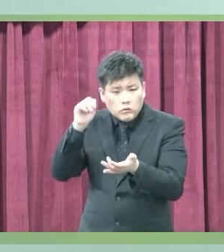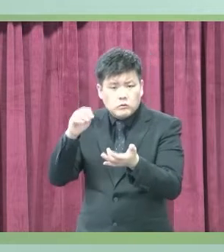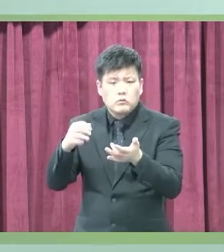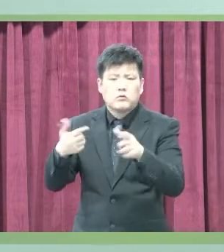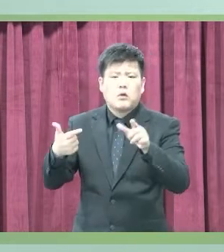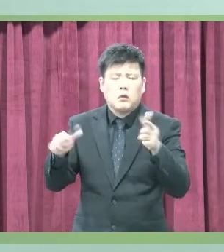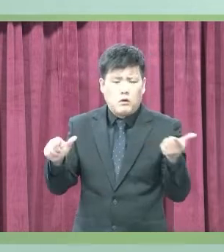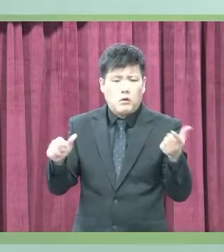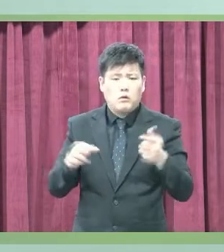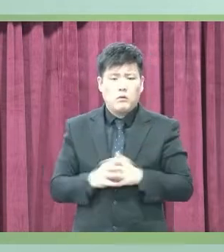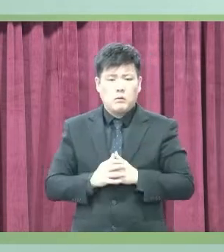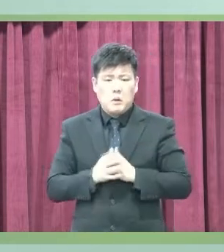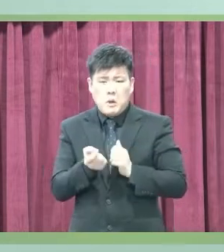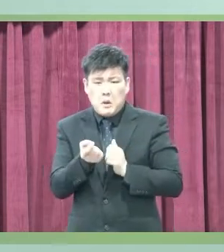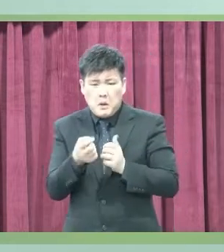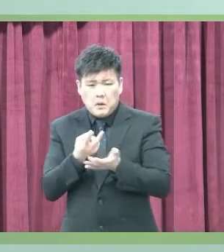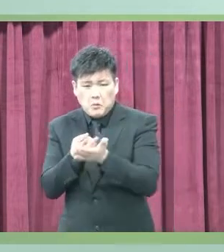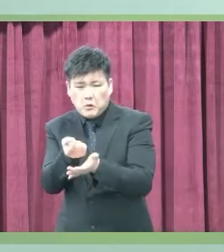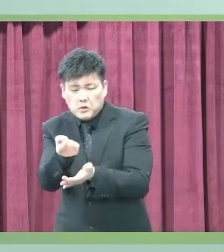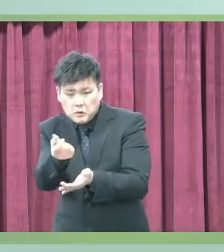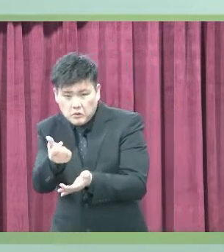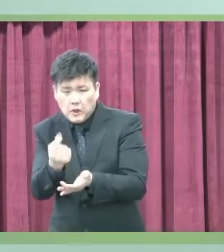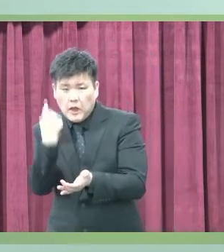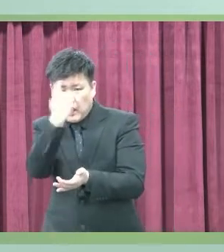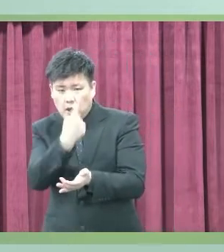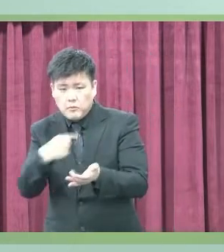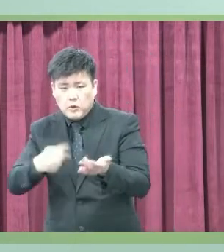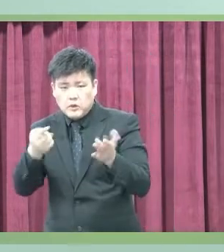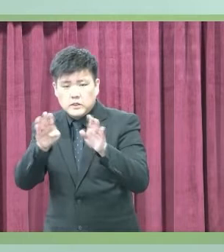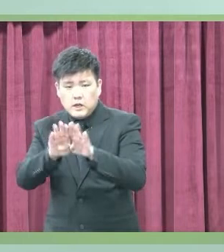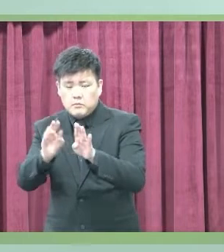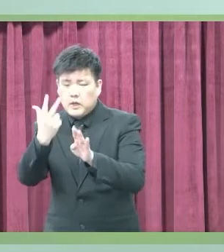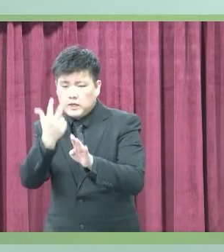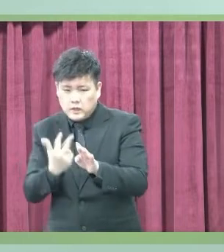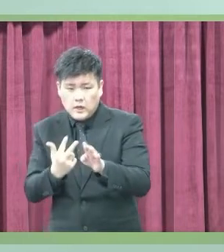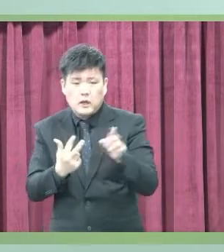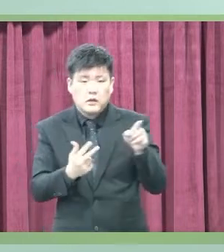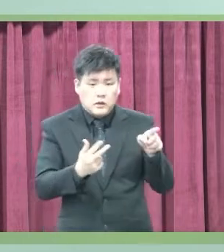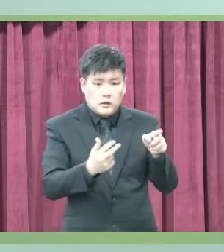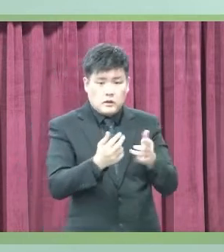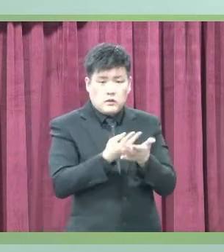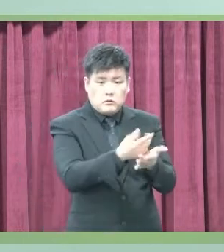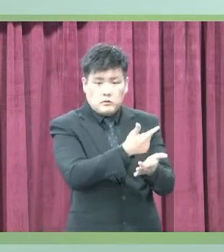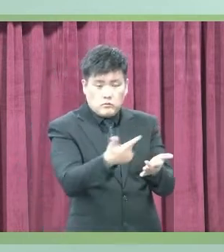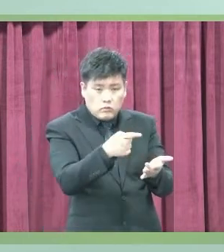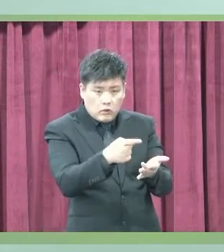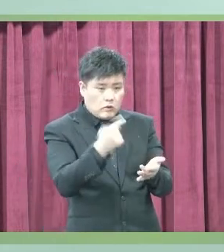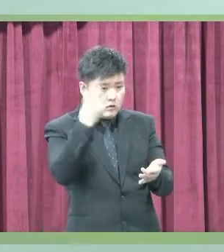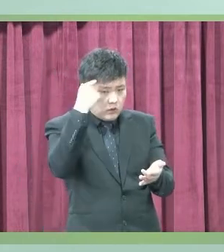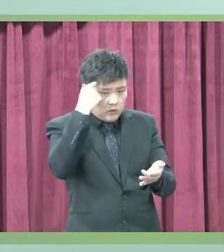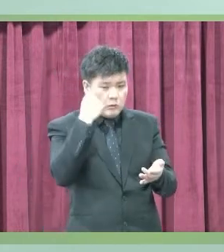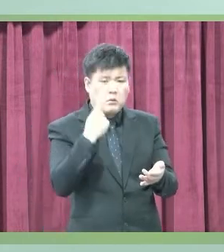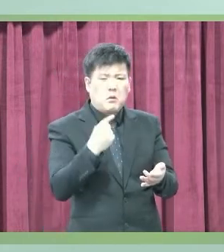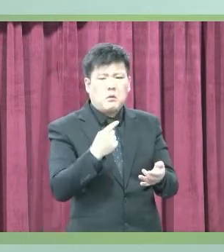언어장애 순이고 작은 장애 유형은 안면, 자폐성, 시각장애 순입니다. 앞서 임내원 일수 배수 차이는